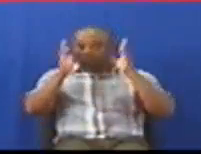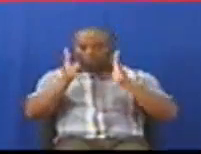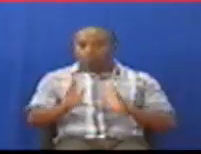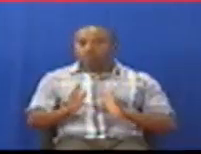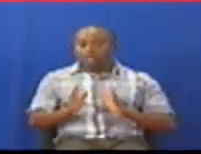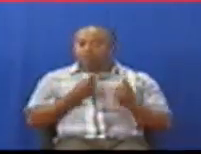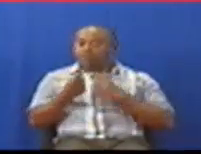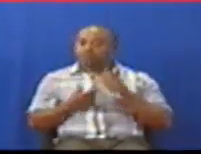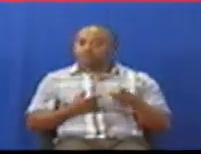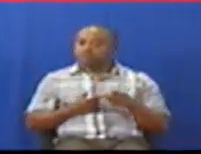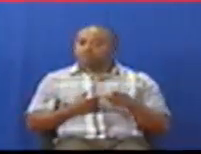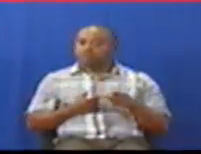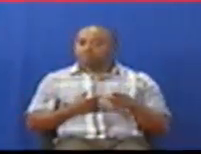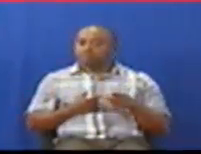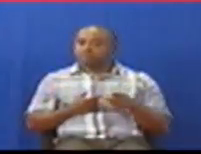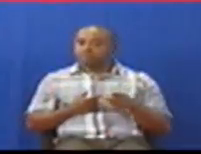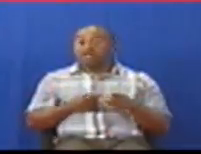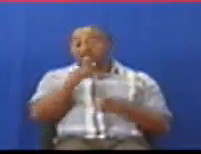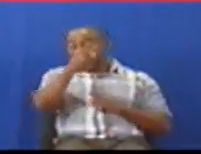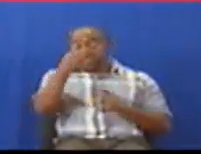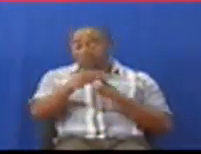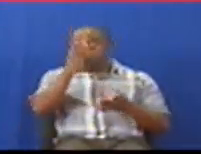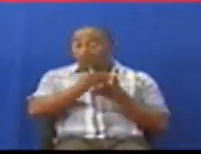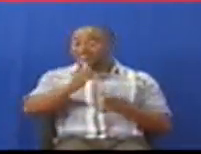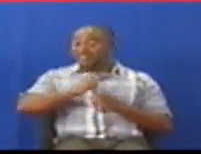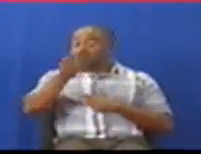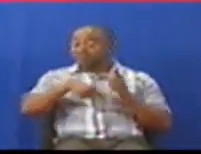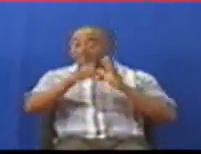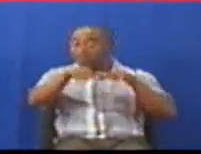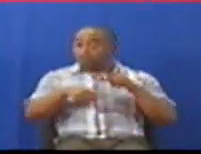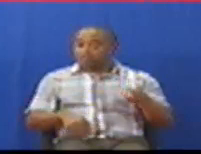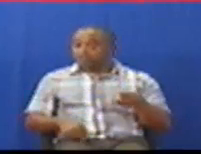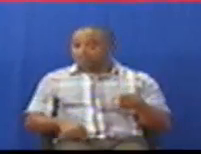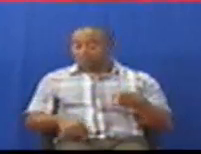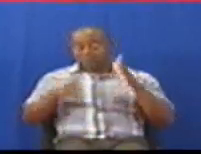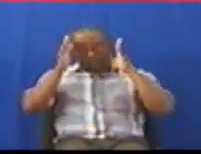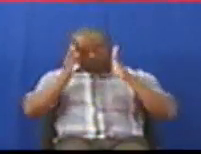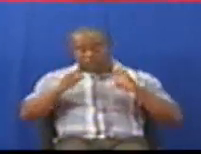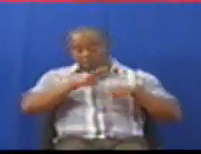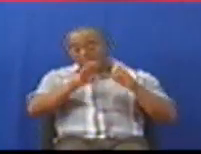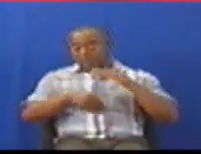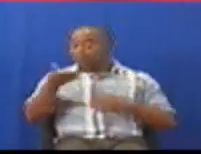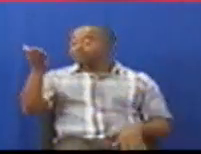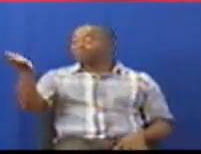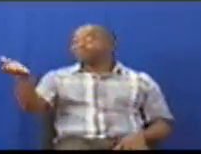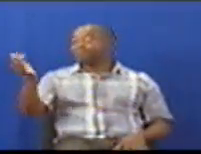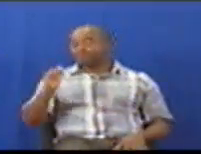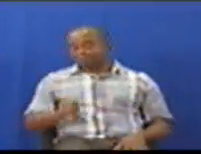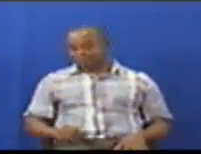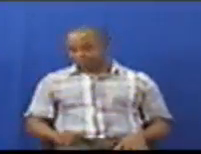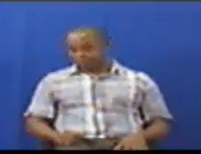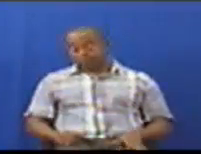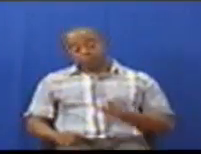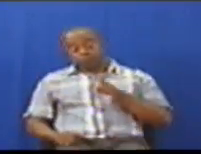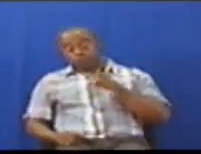akiyazungumza kama yanaruhusiwa katika bunge letu. Mheshimiwa Naibu Spika, katika maelezo ambayo